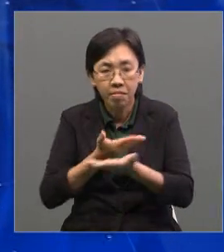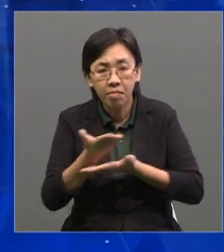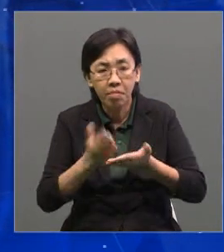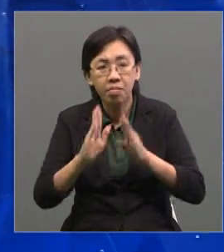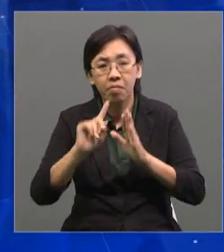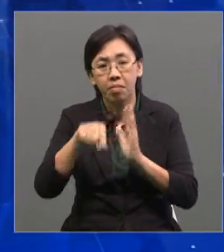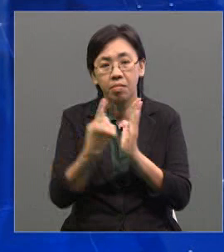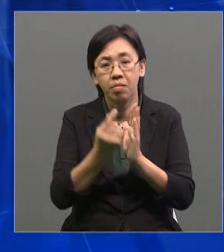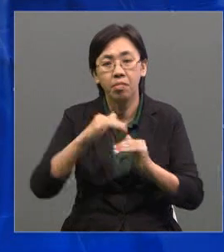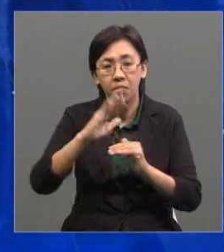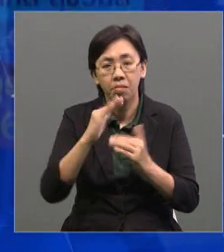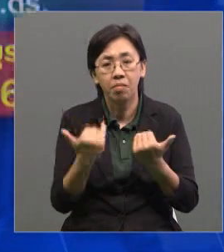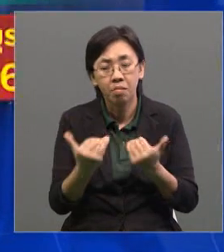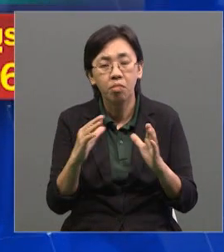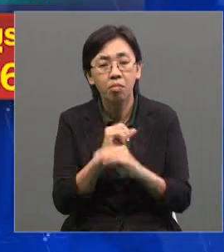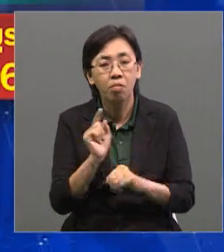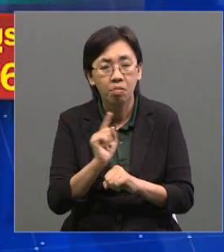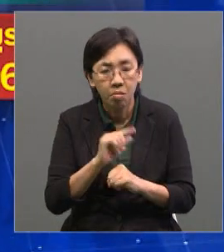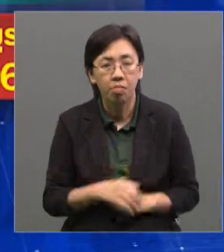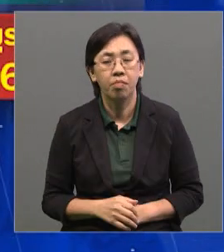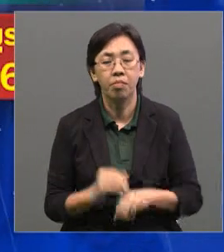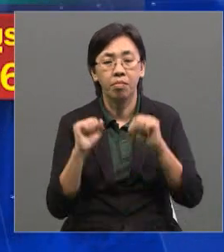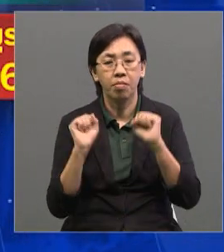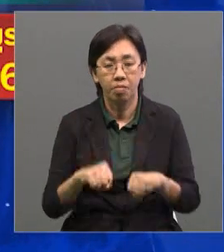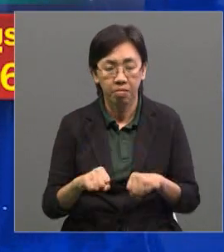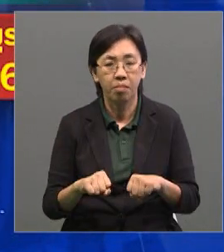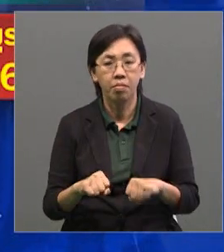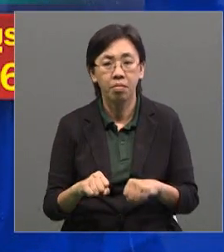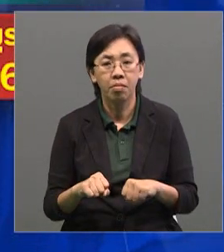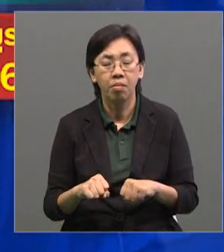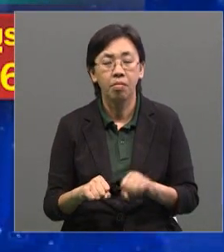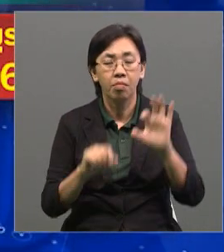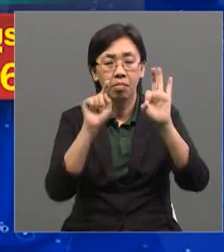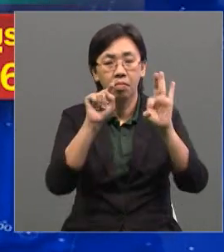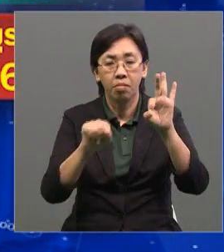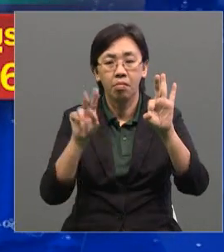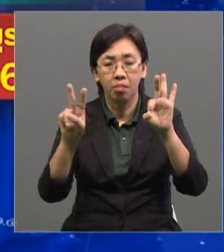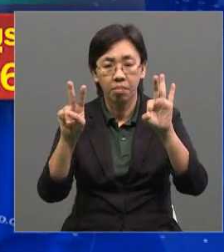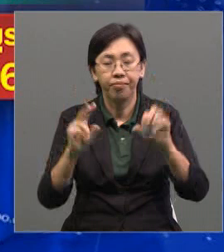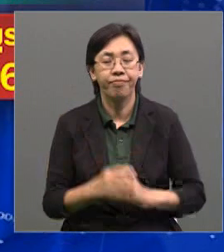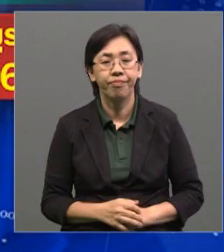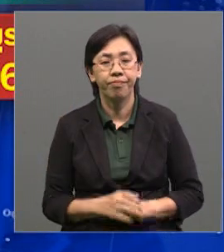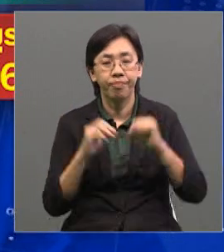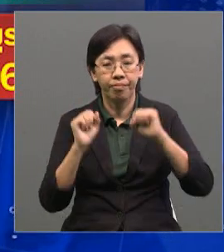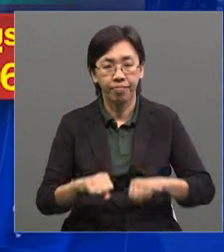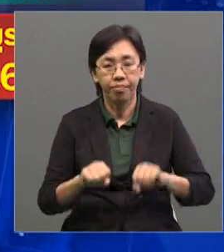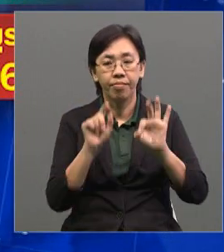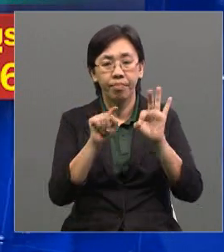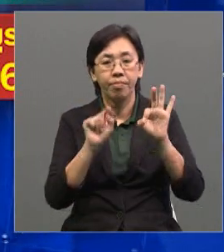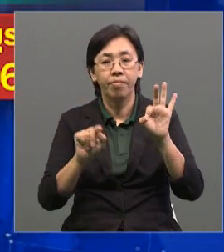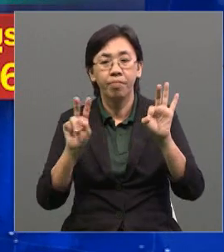ออกมาล่าสุดตอนนี้เนะคะก็คือเอ่อมติที่ออกมาเนี่ยมีมติ 9ต2อืนะคะ